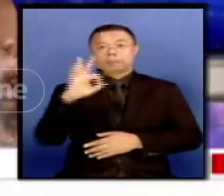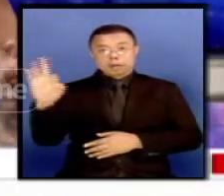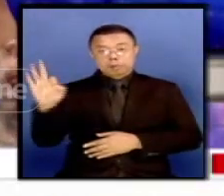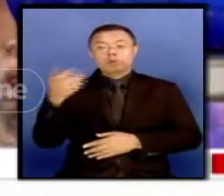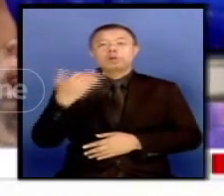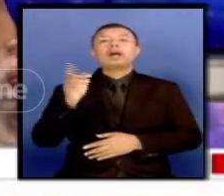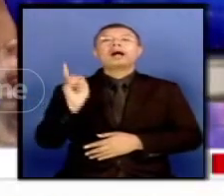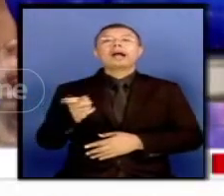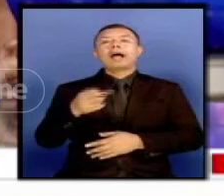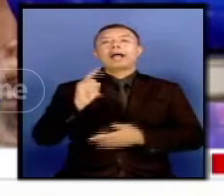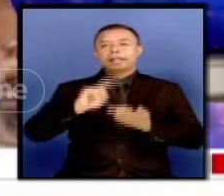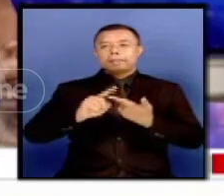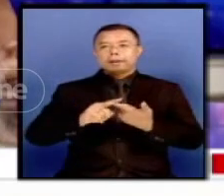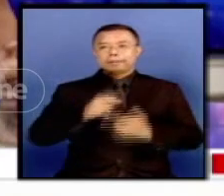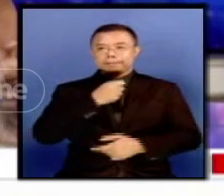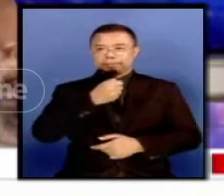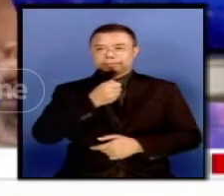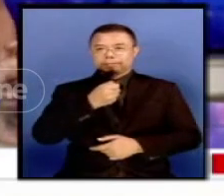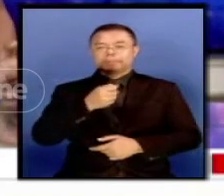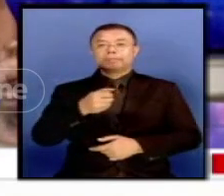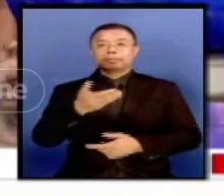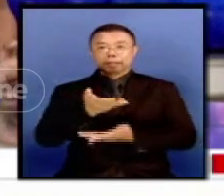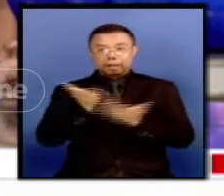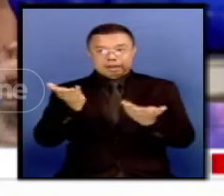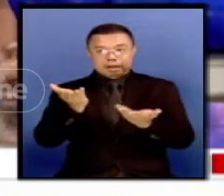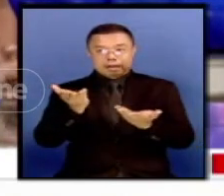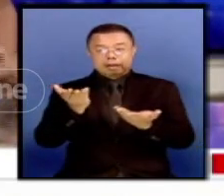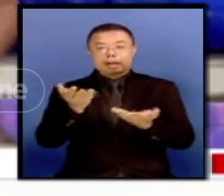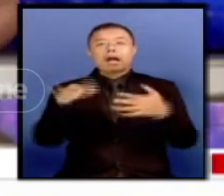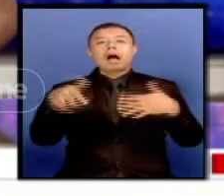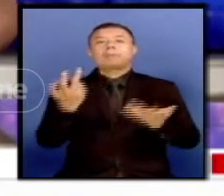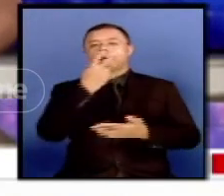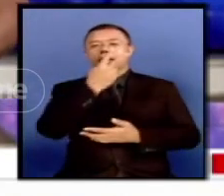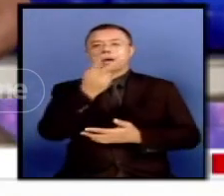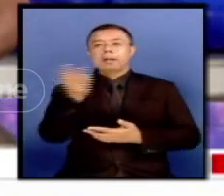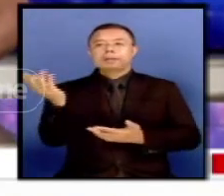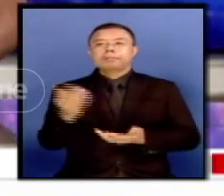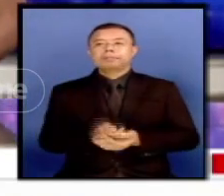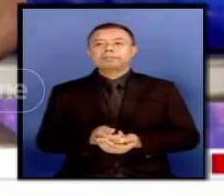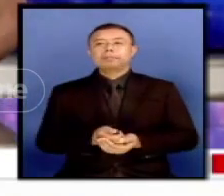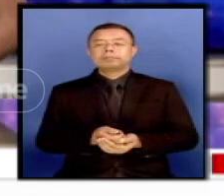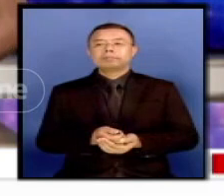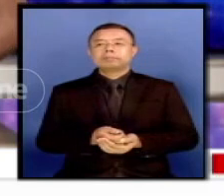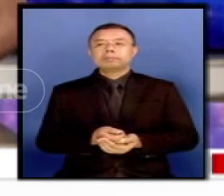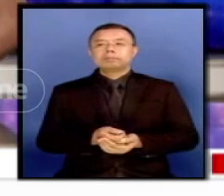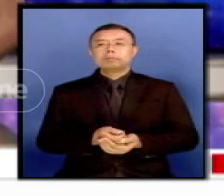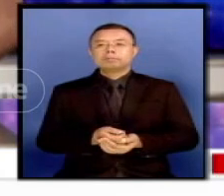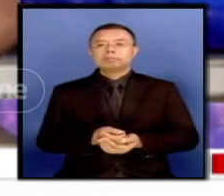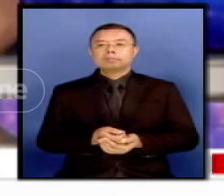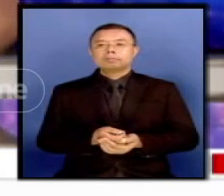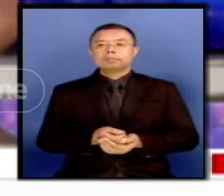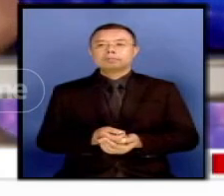ada rekan Ervan Septiawan. Ervan, silahkan dengan pantauan terkini Anda di sana. Baik,